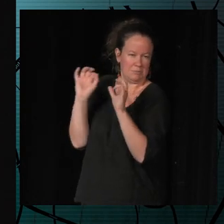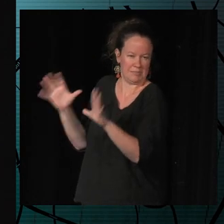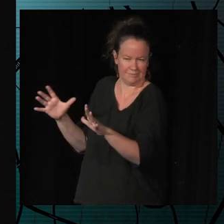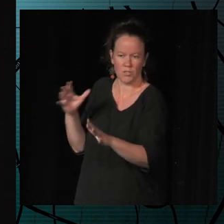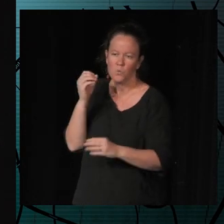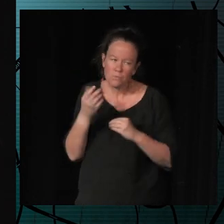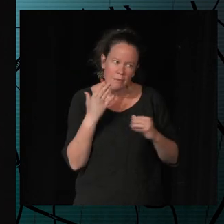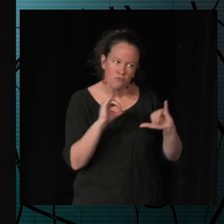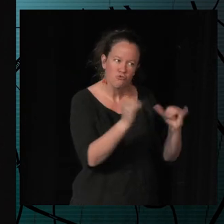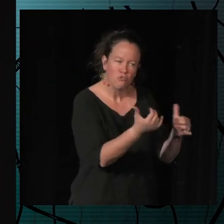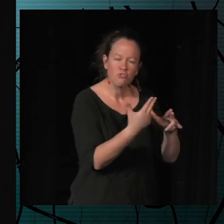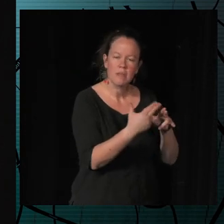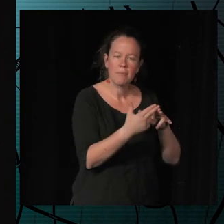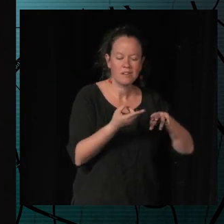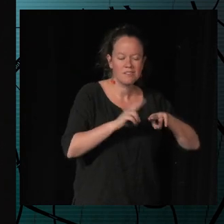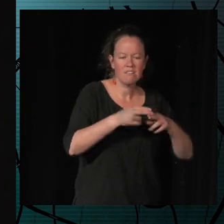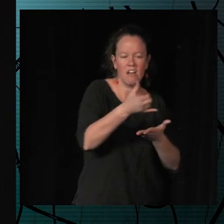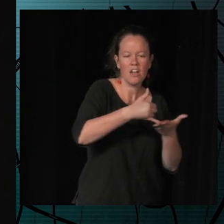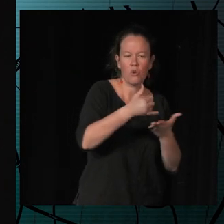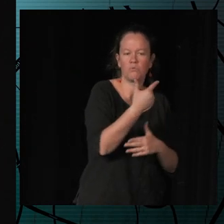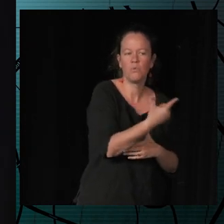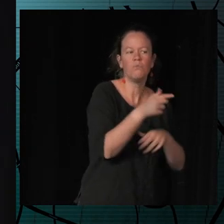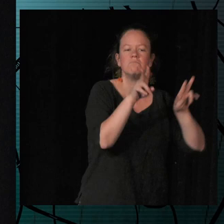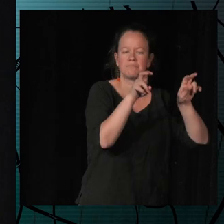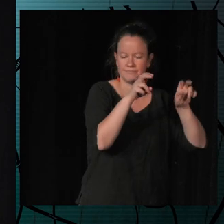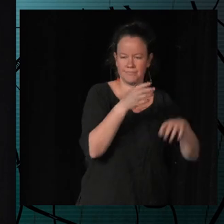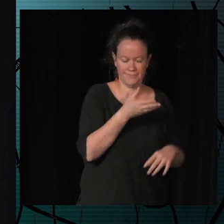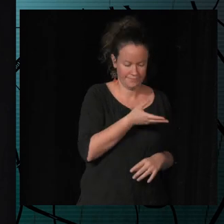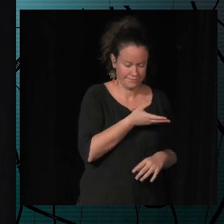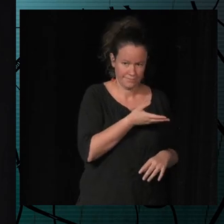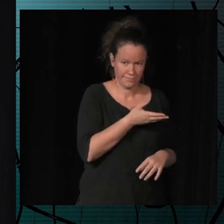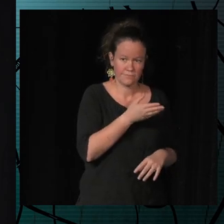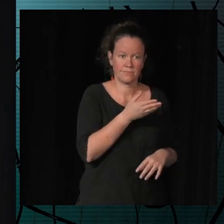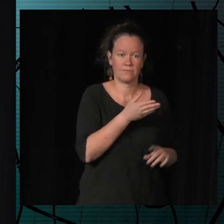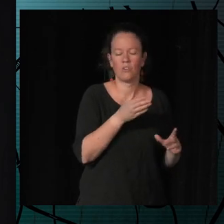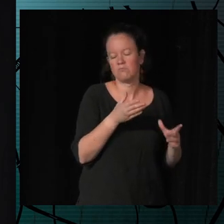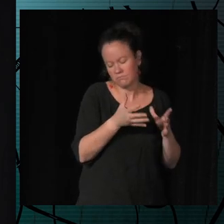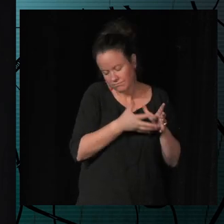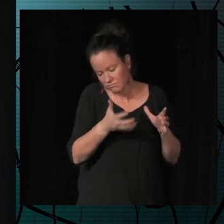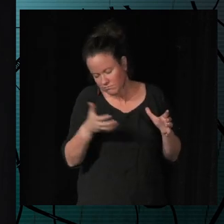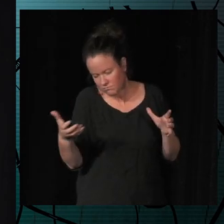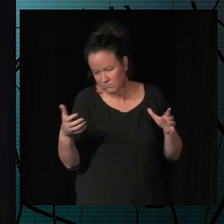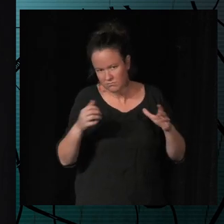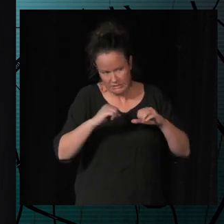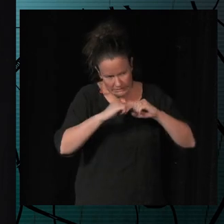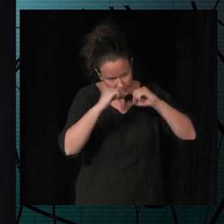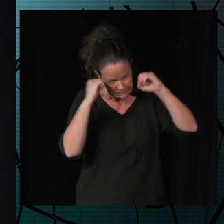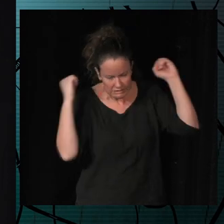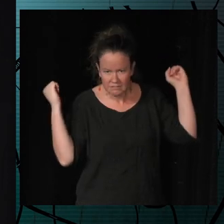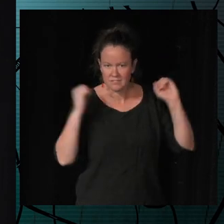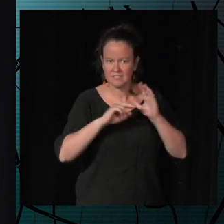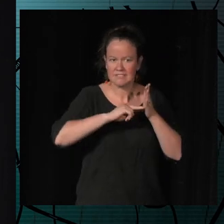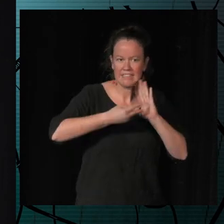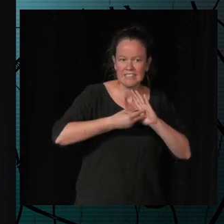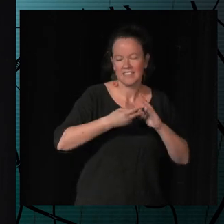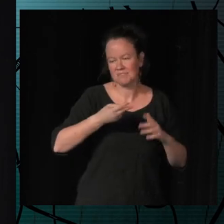Island 2 notamment je plus le nom du moteur mais un moteur spécial a été créé pour détailler je vais pas rentrer trop dans dans les dans les dans les détails parce que